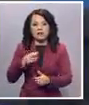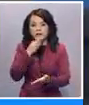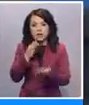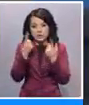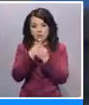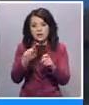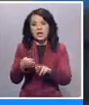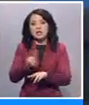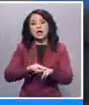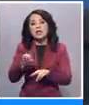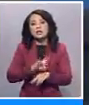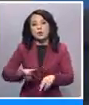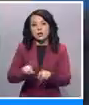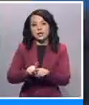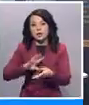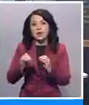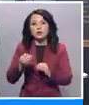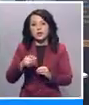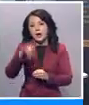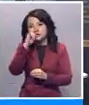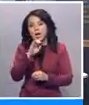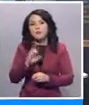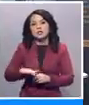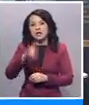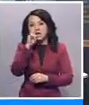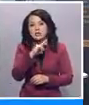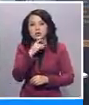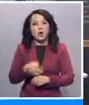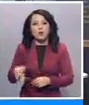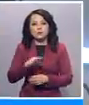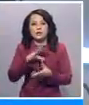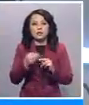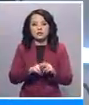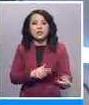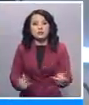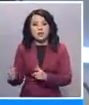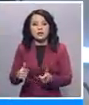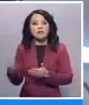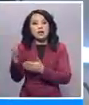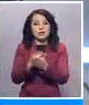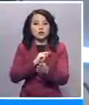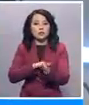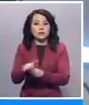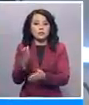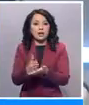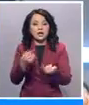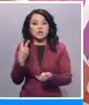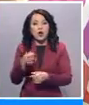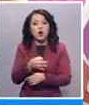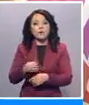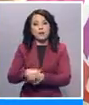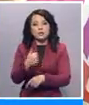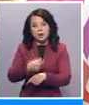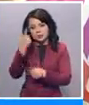мәлімдеді. Республика бойынша оңтүстік Қазақстан мен батыс Қазақстан облыстарынан өзге аймақтарда әзірлік шаралары кесте бойынша жүріп жатыр. Ал екі облыстың